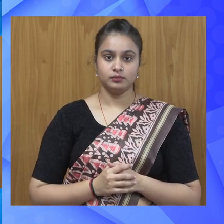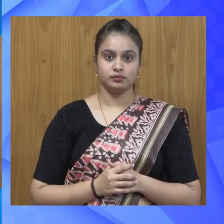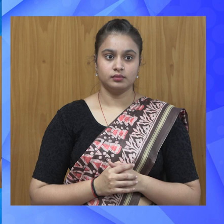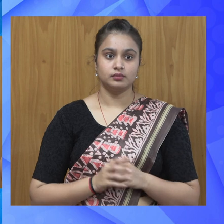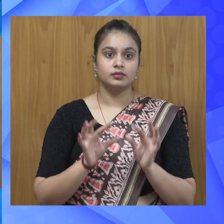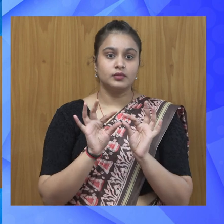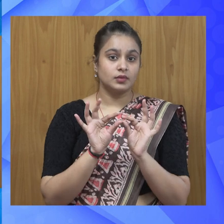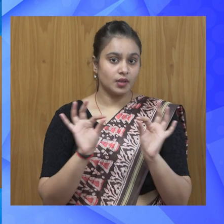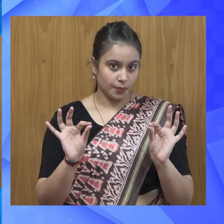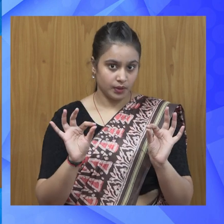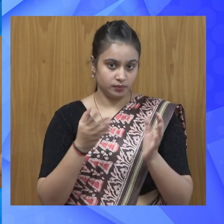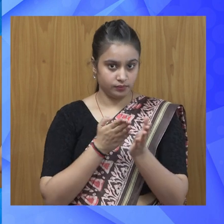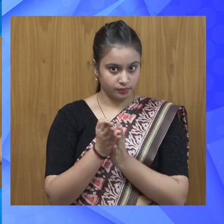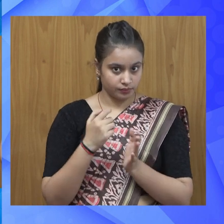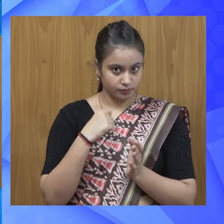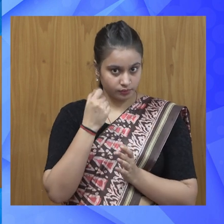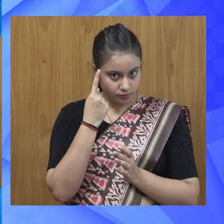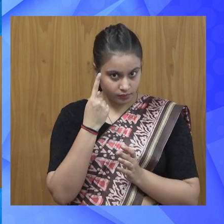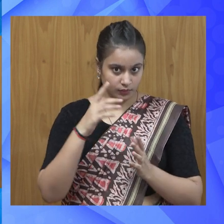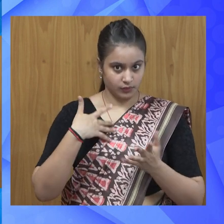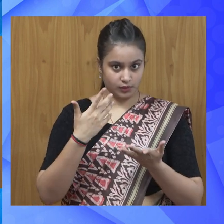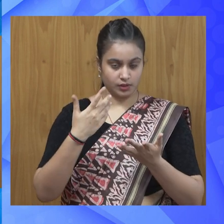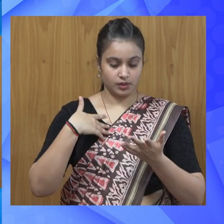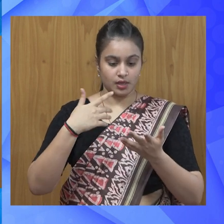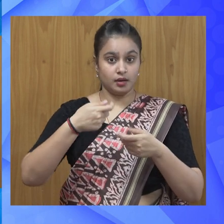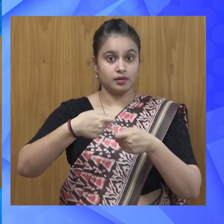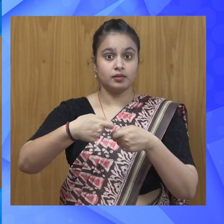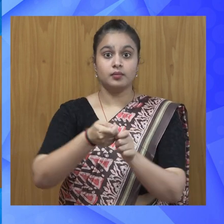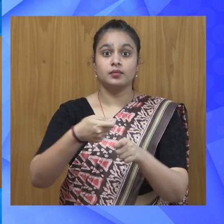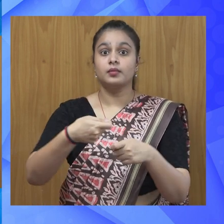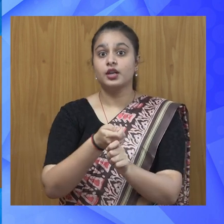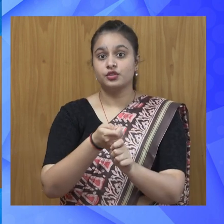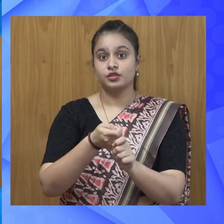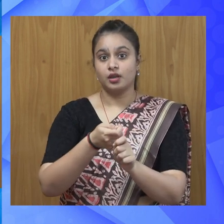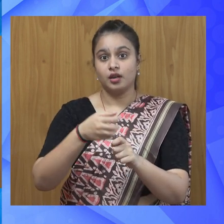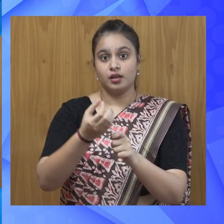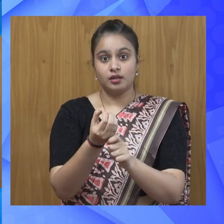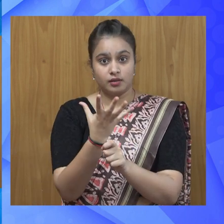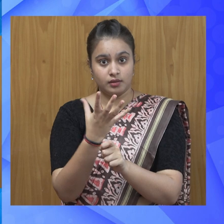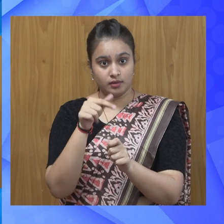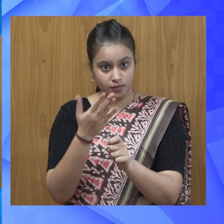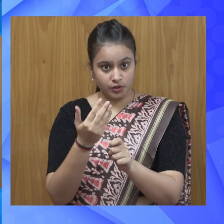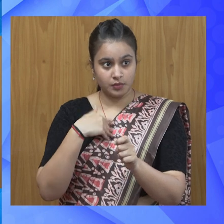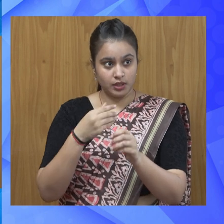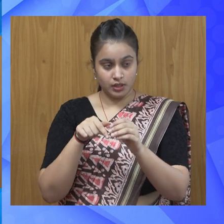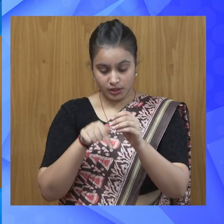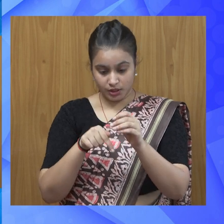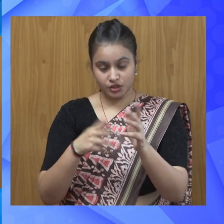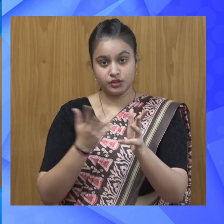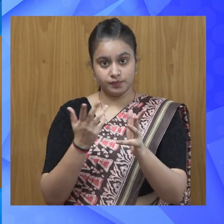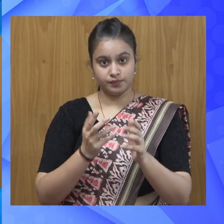सिंपल रूप से समझे इसको तो एक प्रेशर कुकर के मॉडल की तरह आप समझ सकते हैं। अगर आप समझे इसको तो सबसे पहले नीचे आप देखें, जब